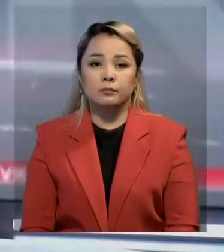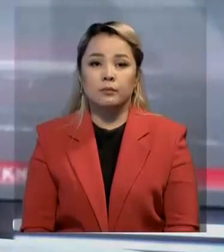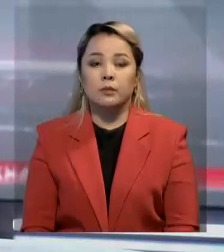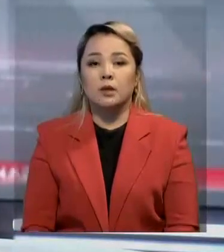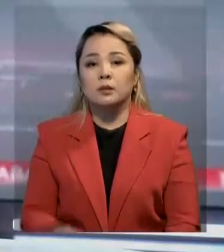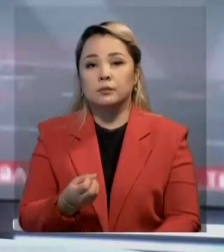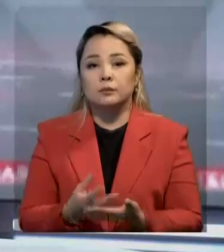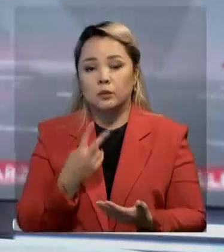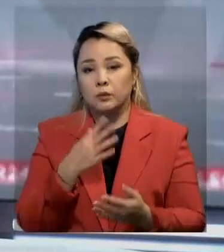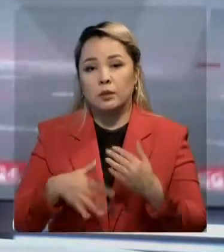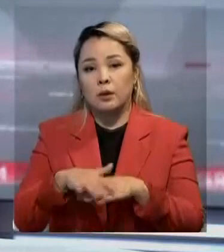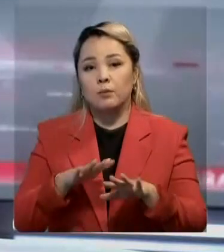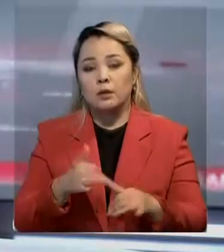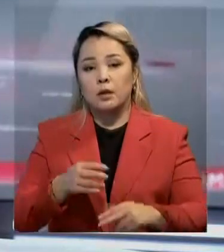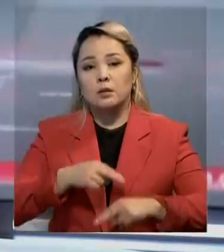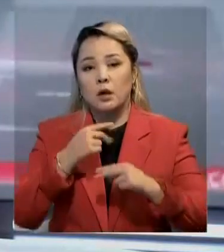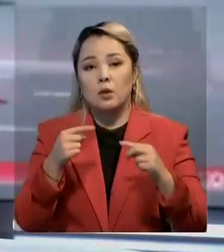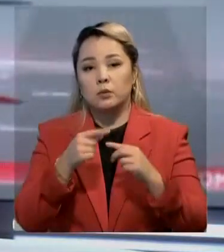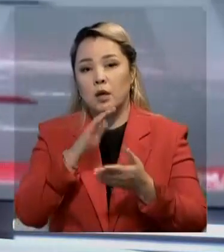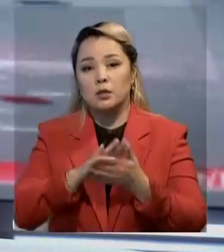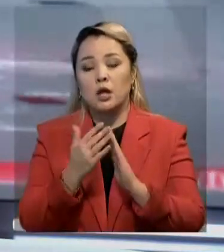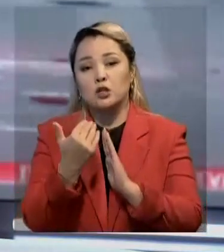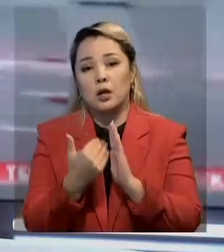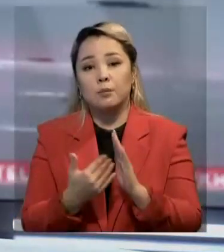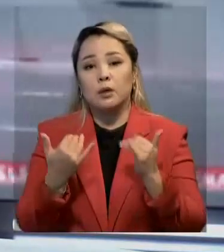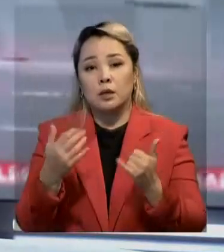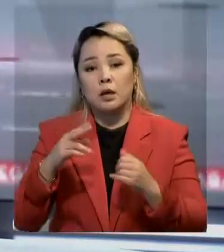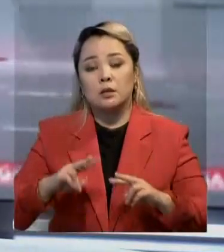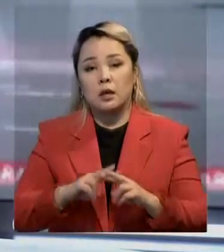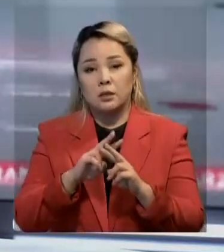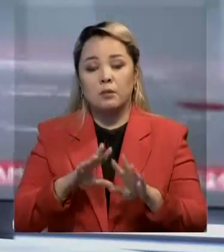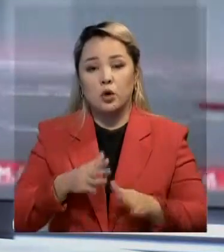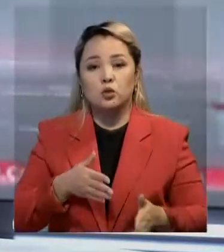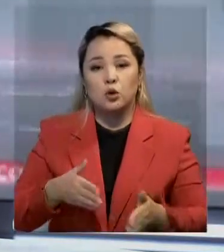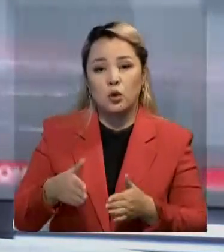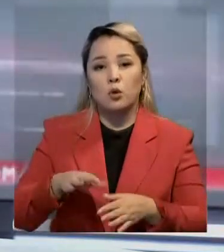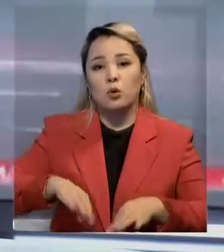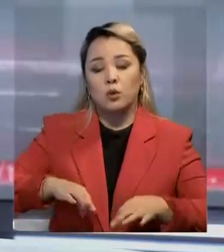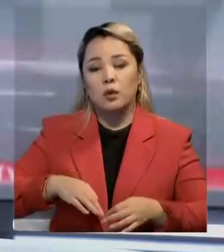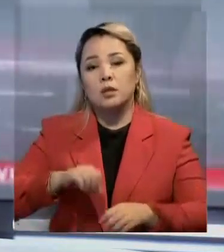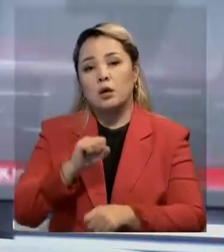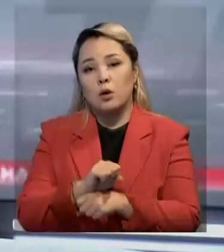Қадірлі көрермен, сіздердің назарларыңызға нақты уақыт режимінде дәл қазір Елорда жолдарындағы көлік кептелісі